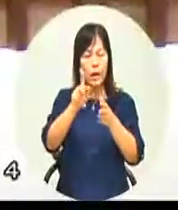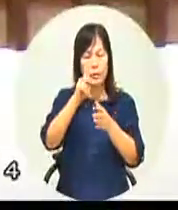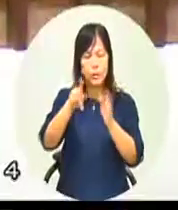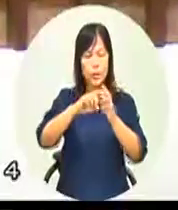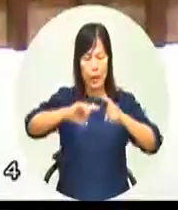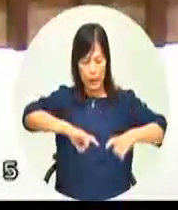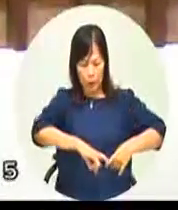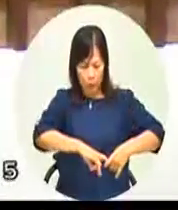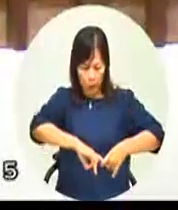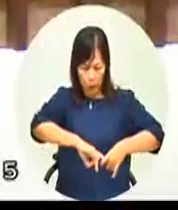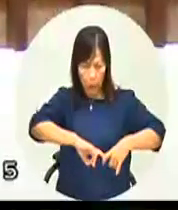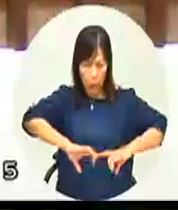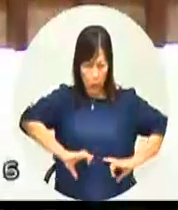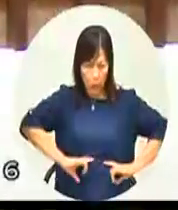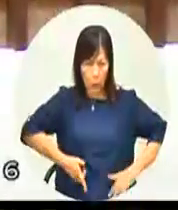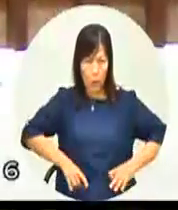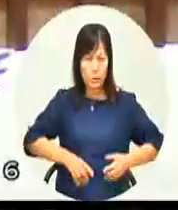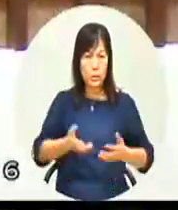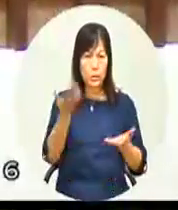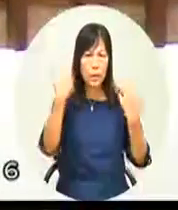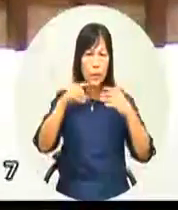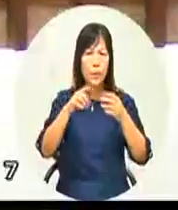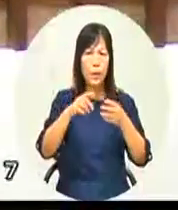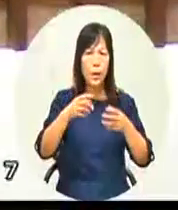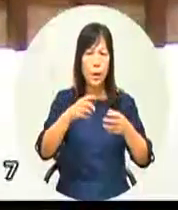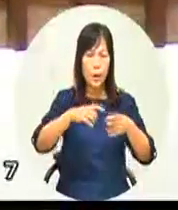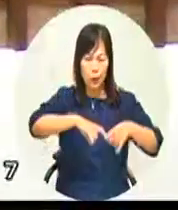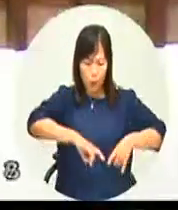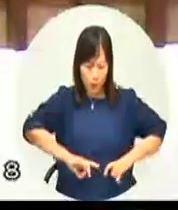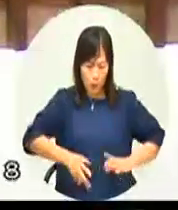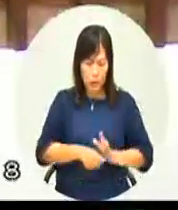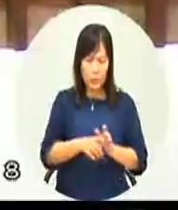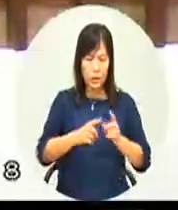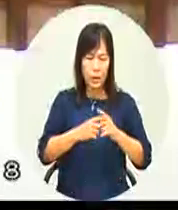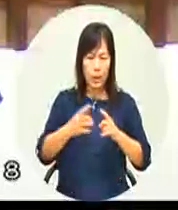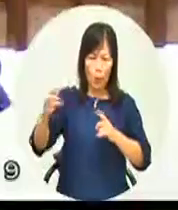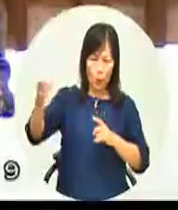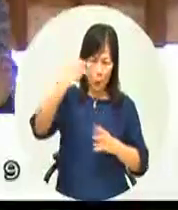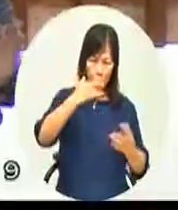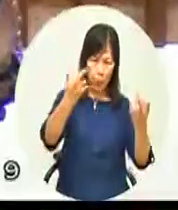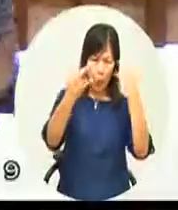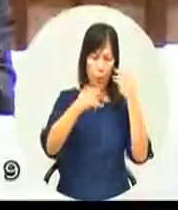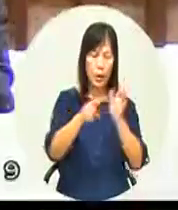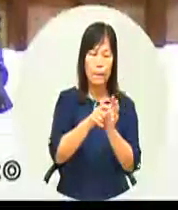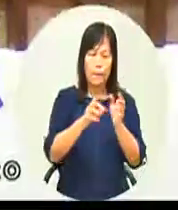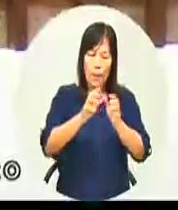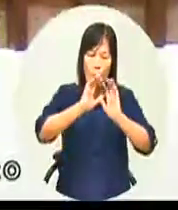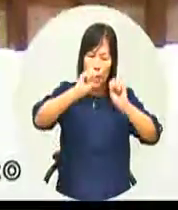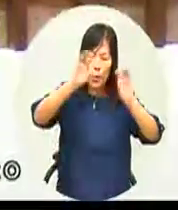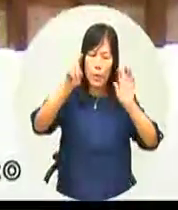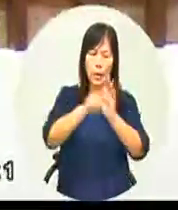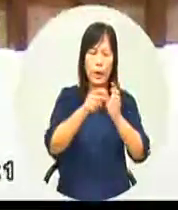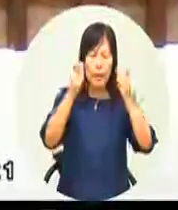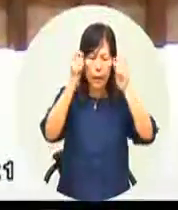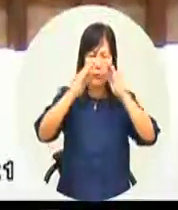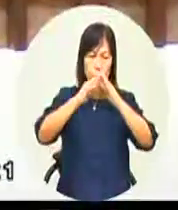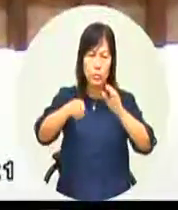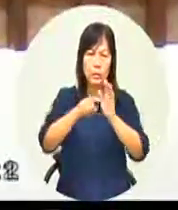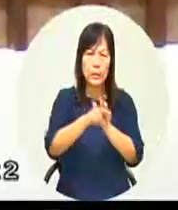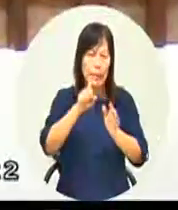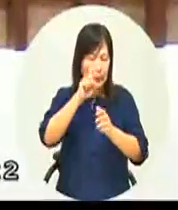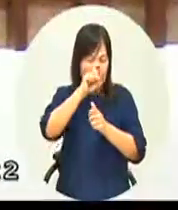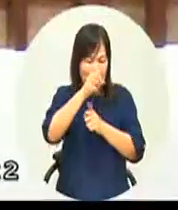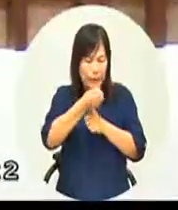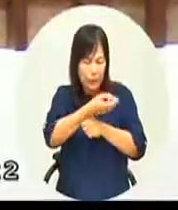际的舞台，国际的很多国际人士来的机会呢，好好的去推销高雄在低碳城市的努